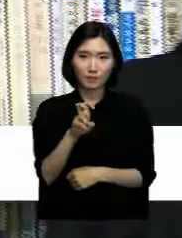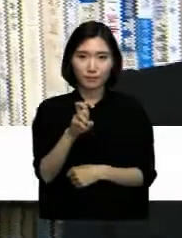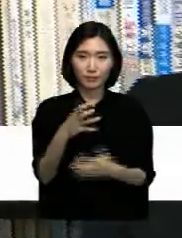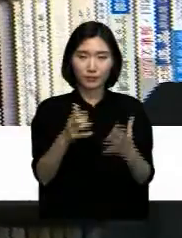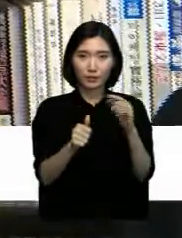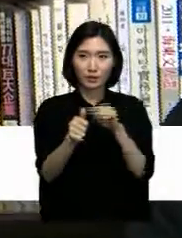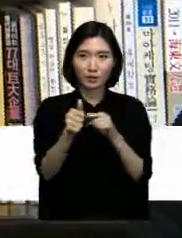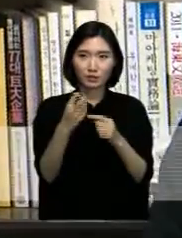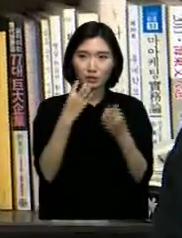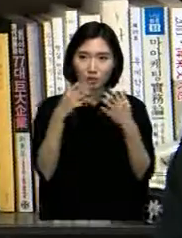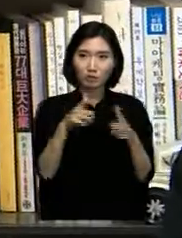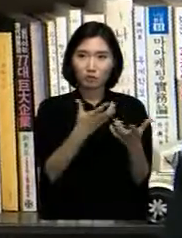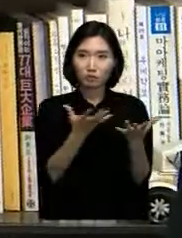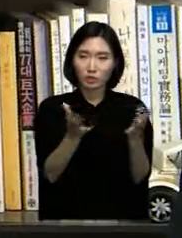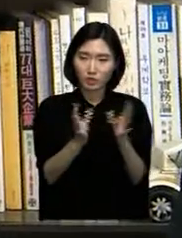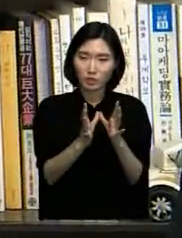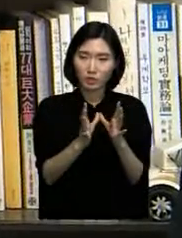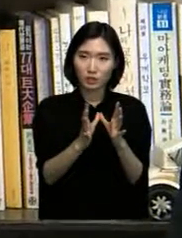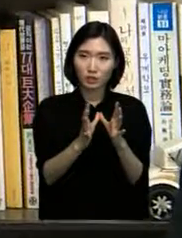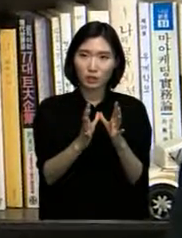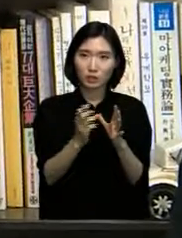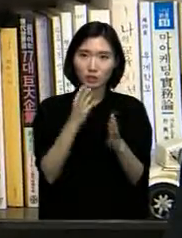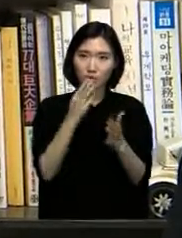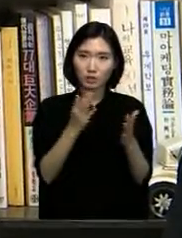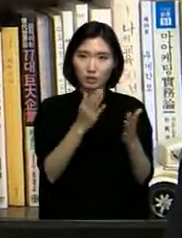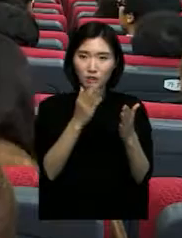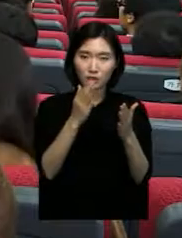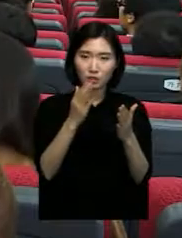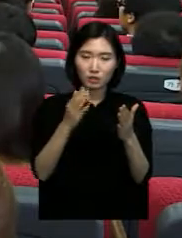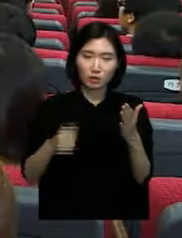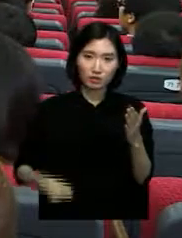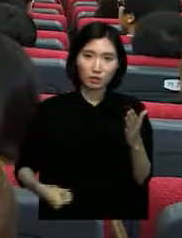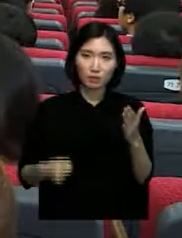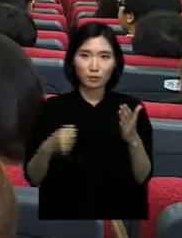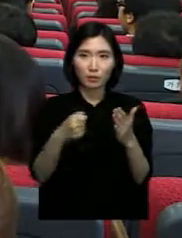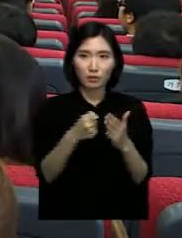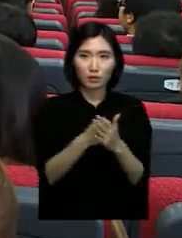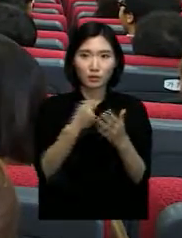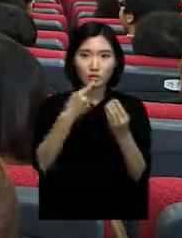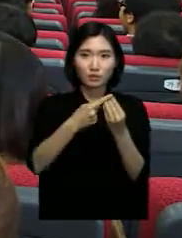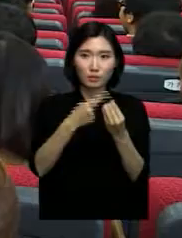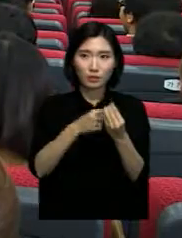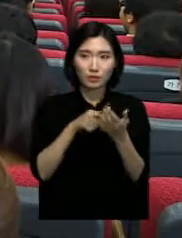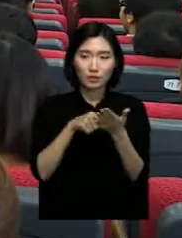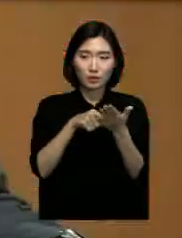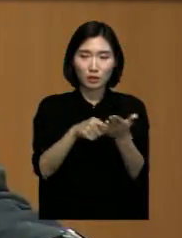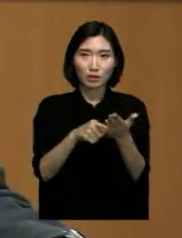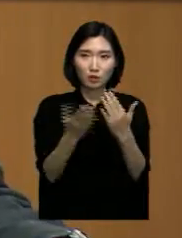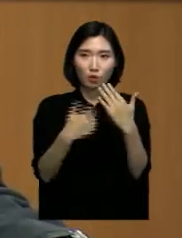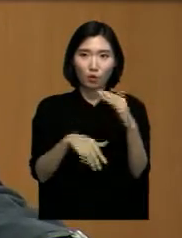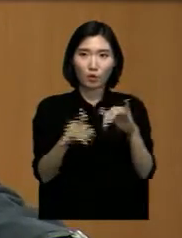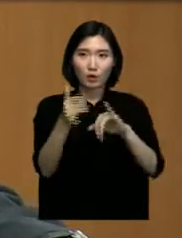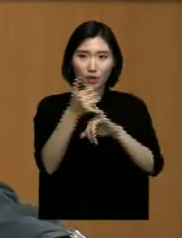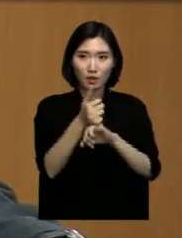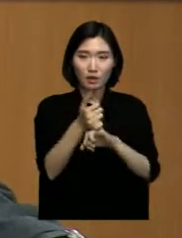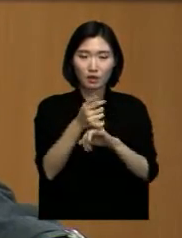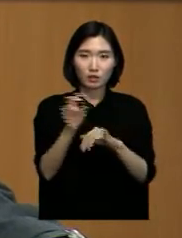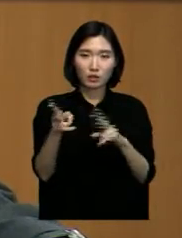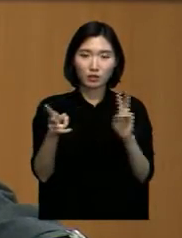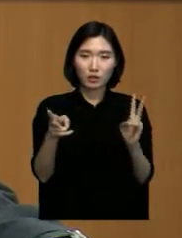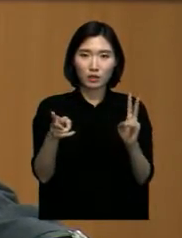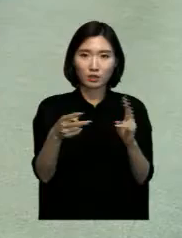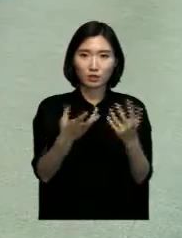경기지사가 새누리당 경기지사 후보로 확정되면서 일성으로 내건 공약이 연정이었습니다. 여야가